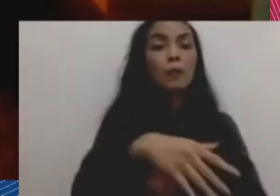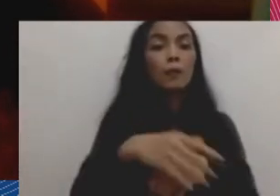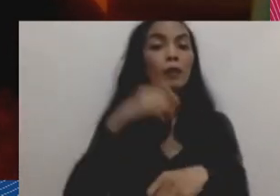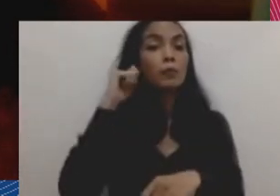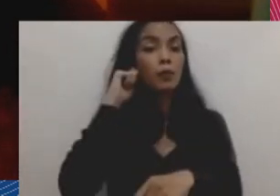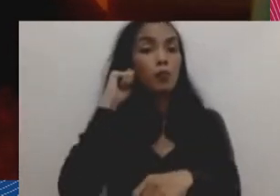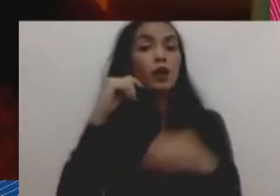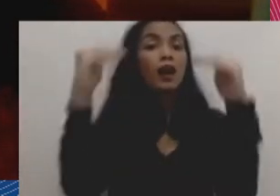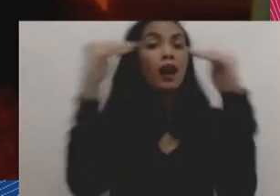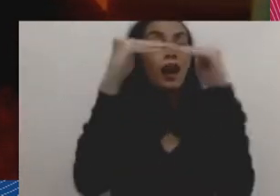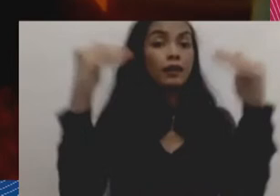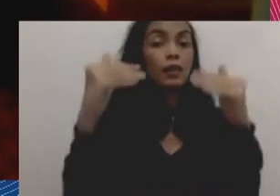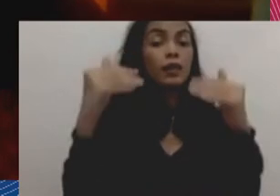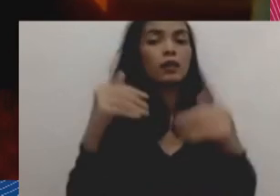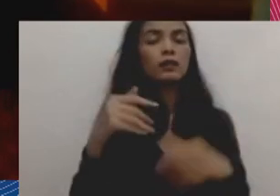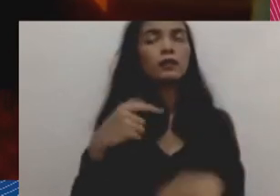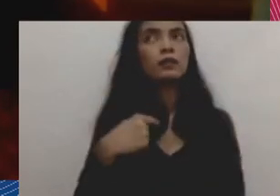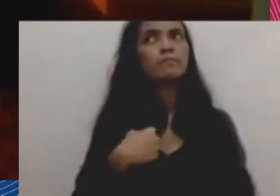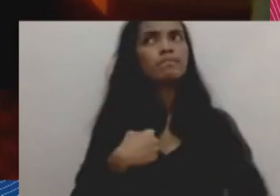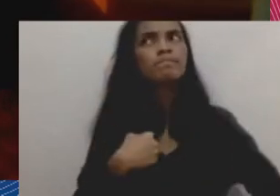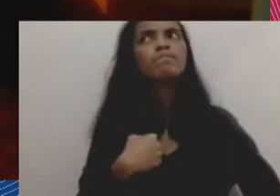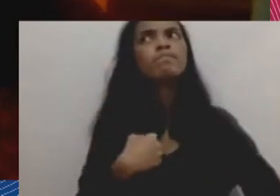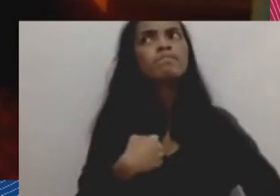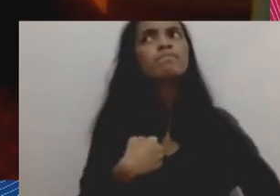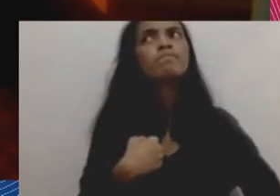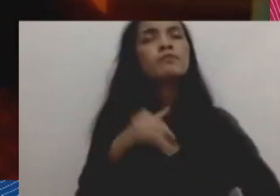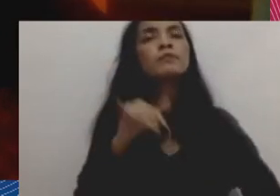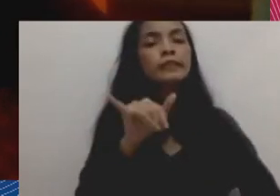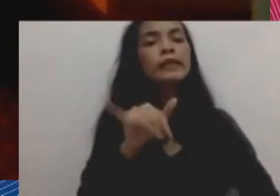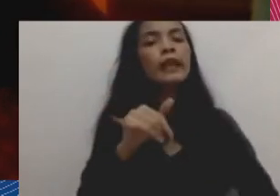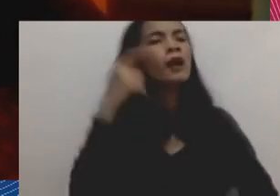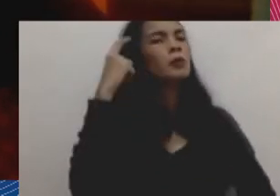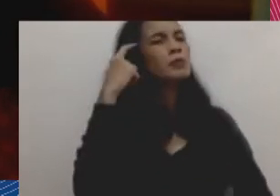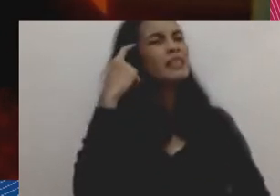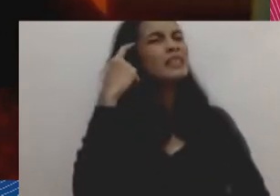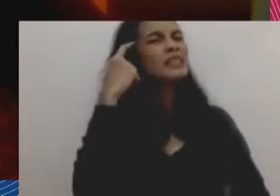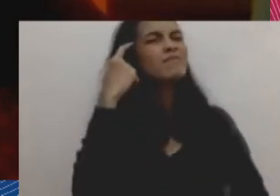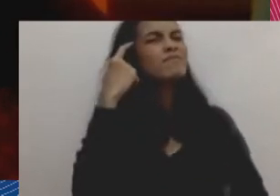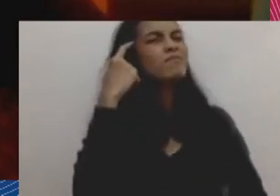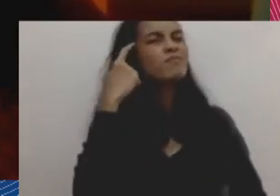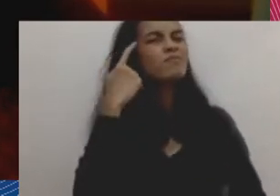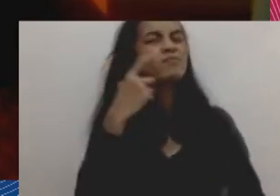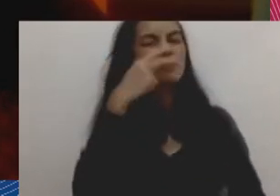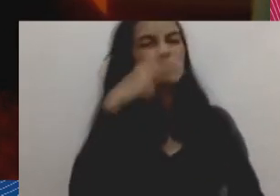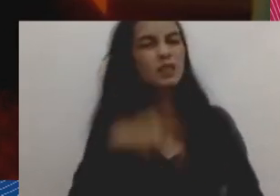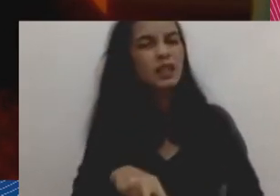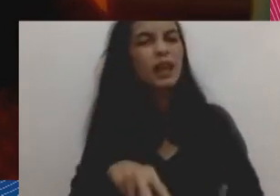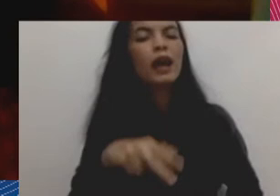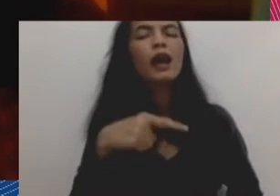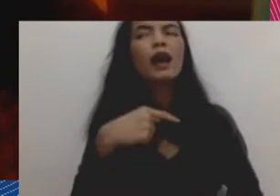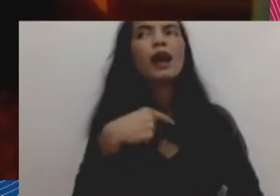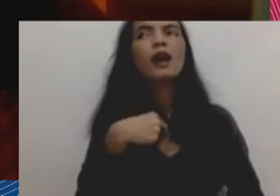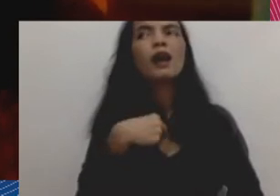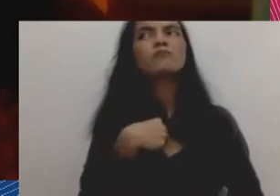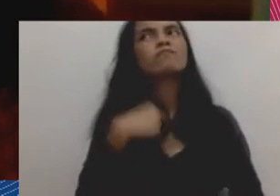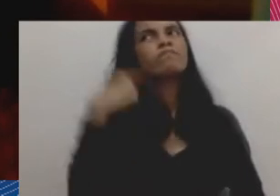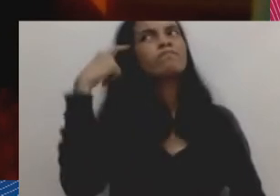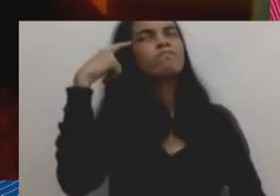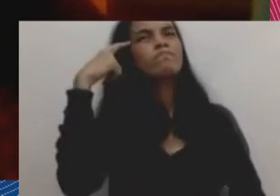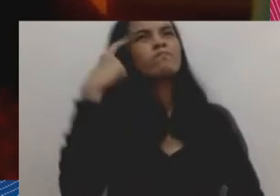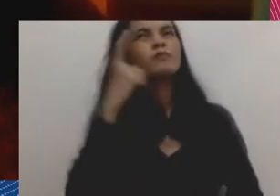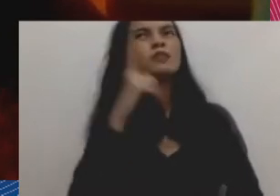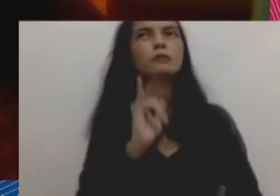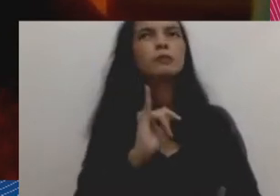perempuan, saya related ya, saya lebih percaya atau saya lebih banyak